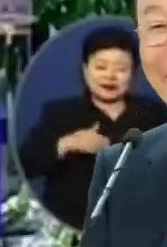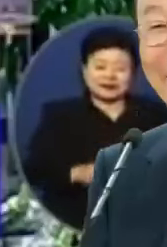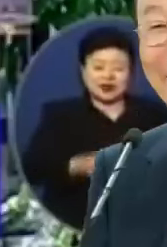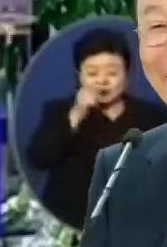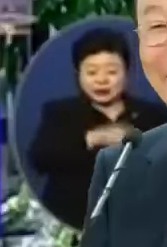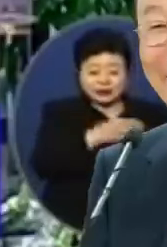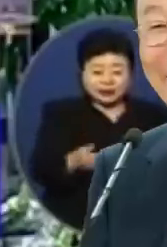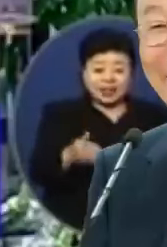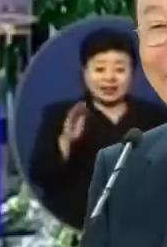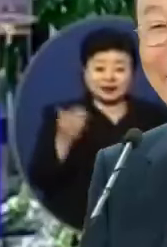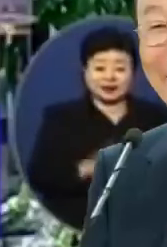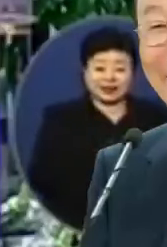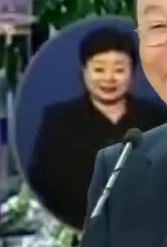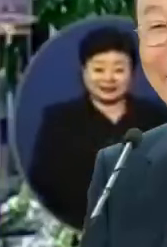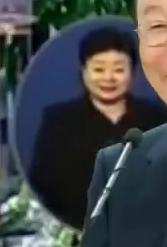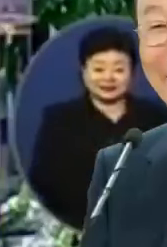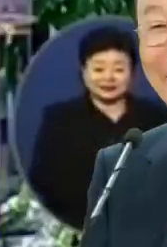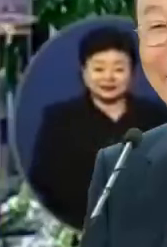물이 흐르도다.